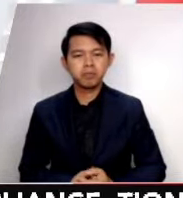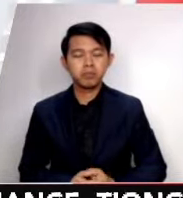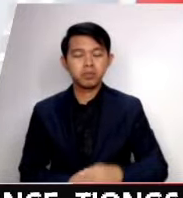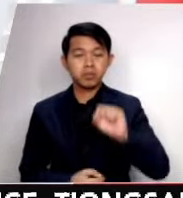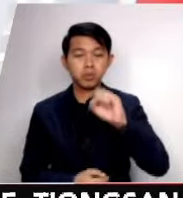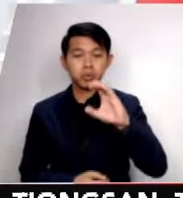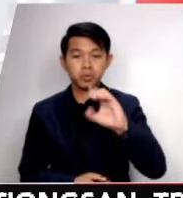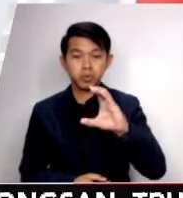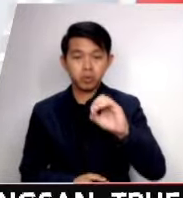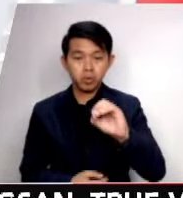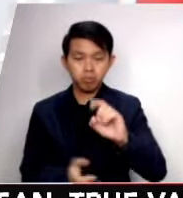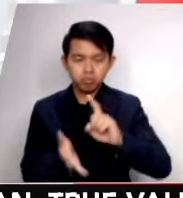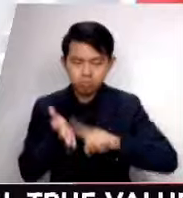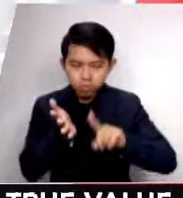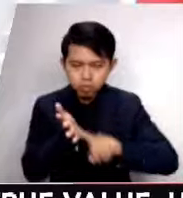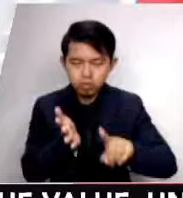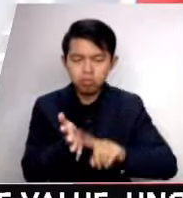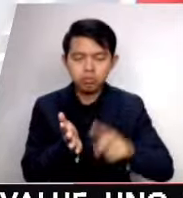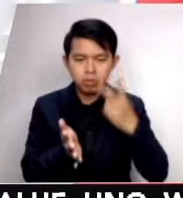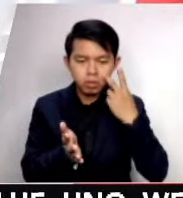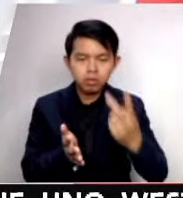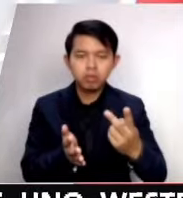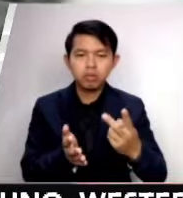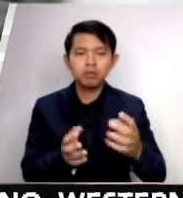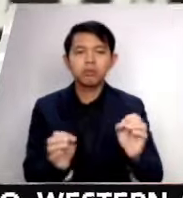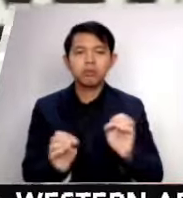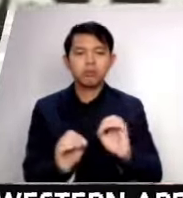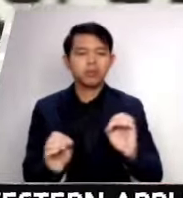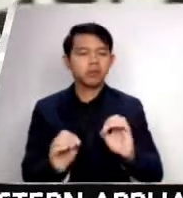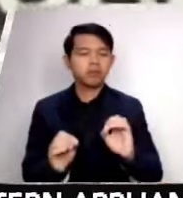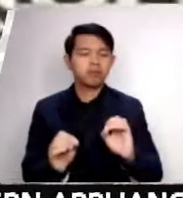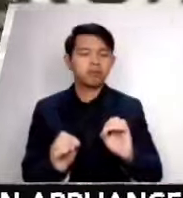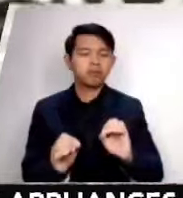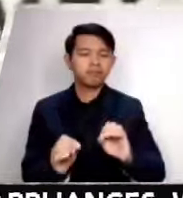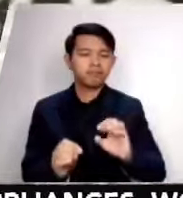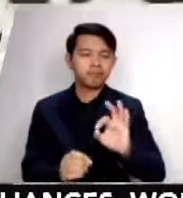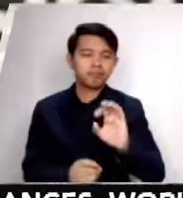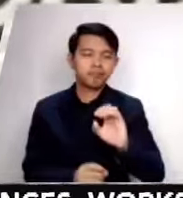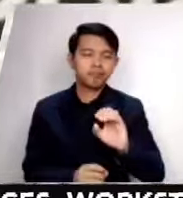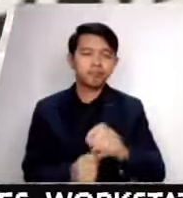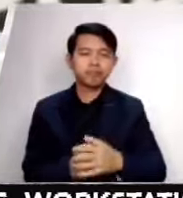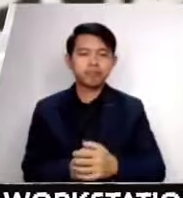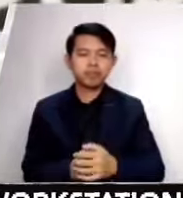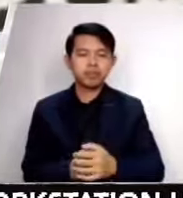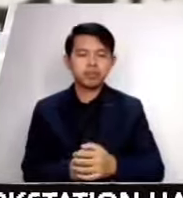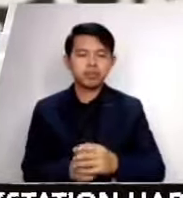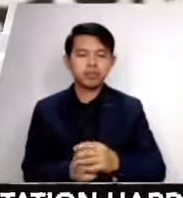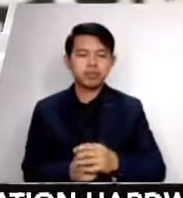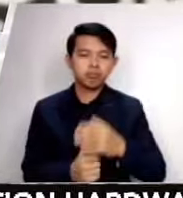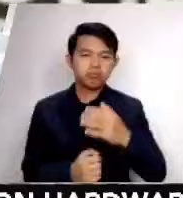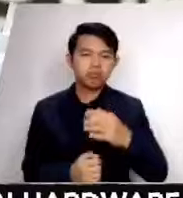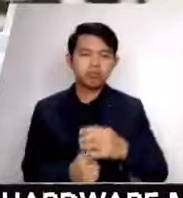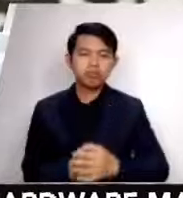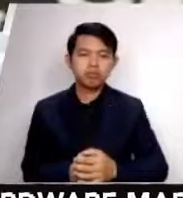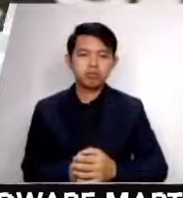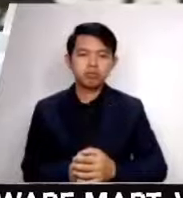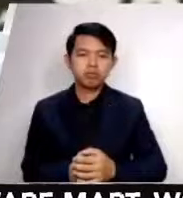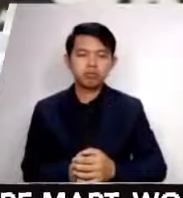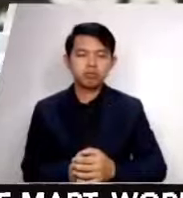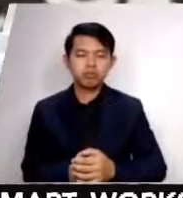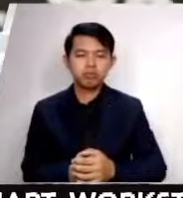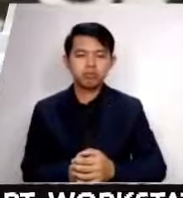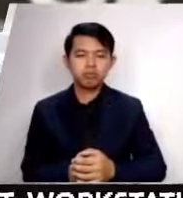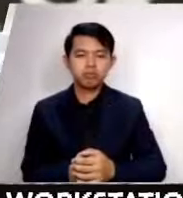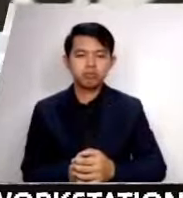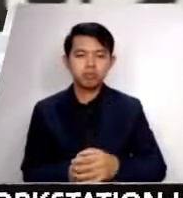naman namin wala naman makitang foul play. Kwento ng ina ng mga bata, huli niyang nakita ang dalawang anak noong Sabado